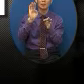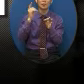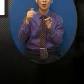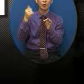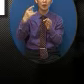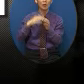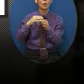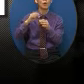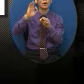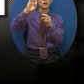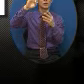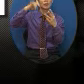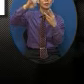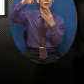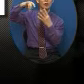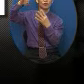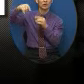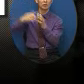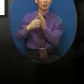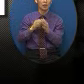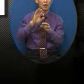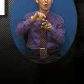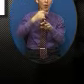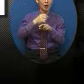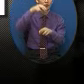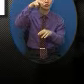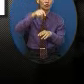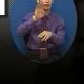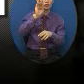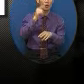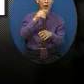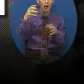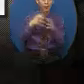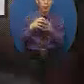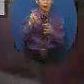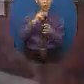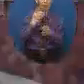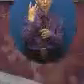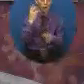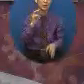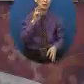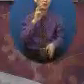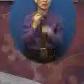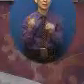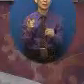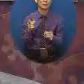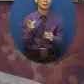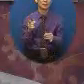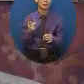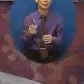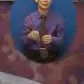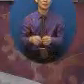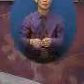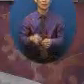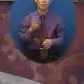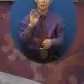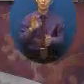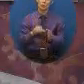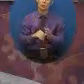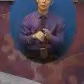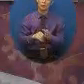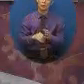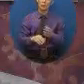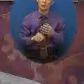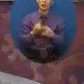김복희 씨가 5위를 했는데요. 여기서 왕수복 씨, 선우일선 씨, 김복희 씨가 모두 기생 출신의 가수예요. 그렇게